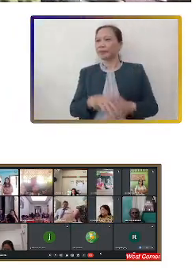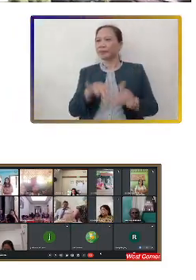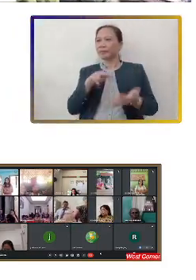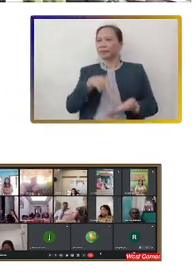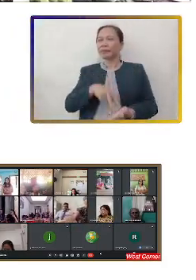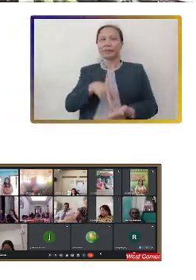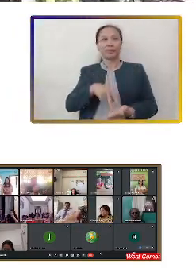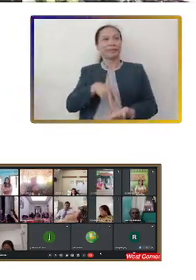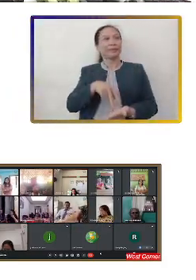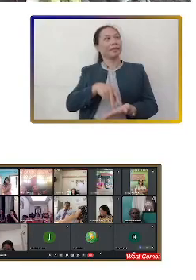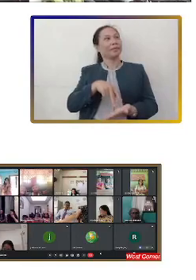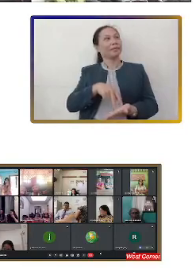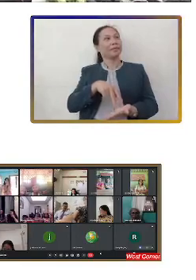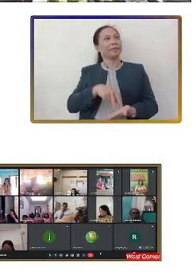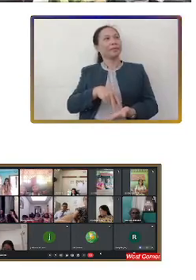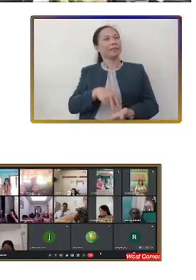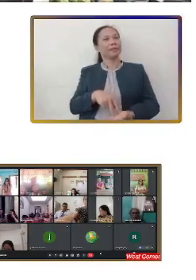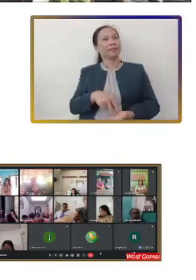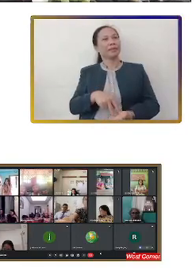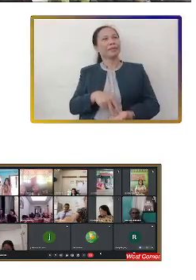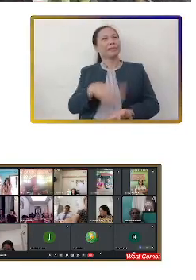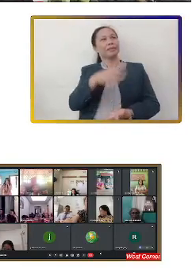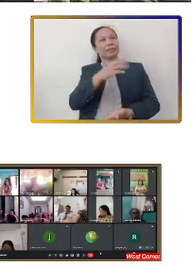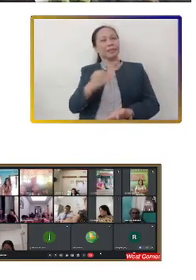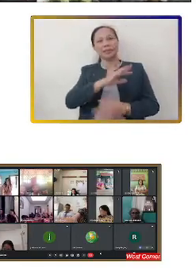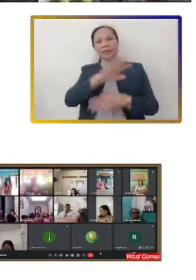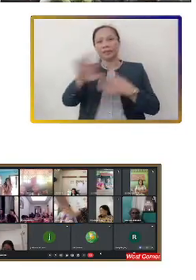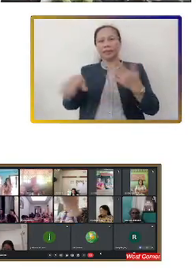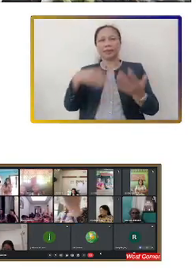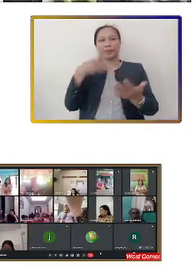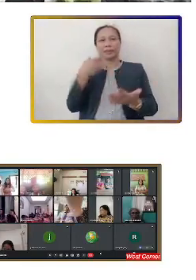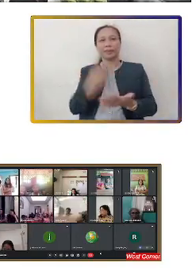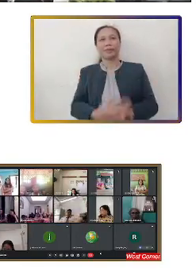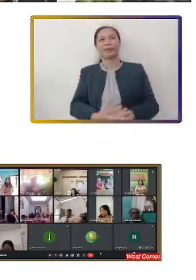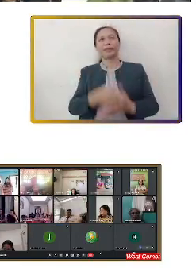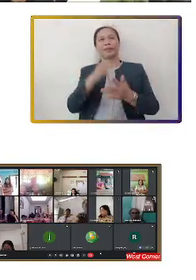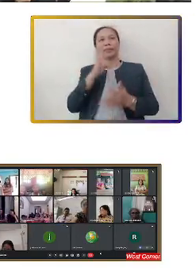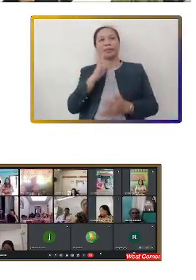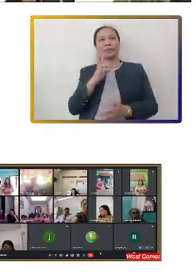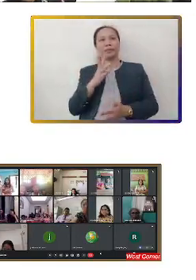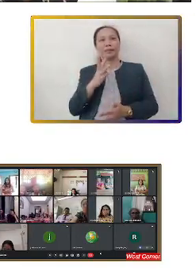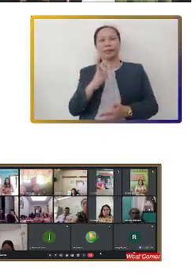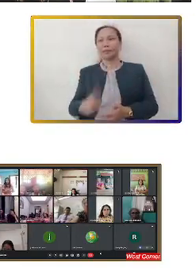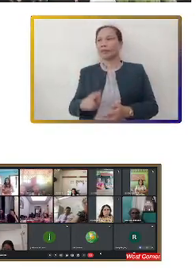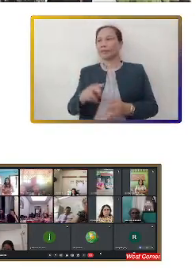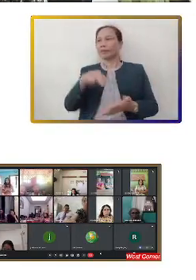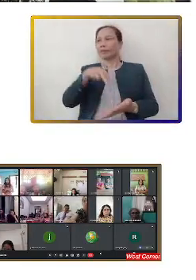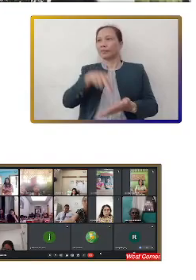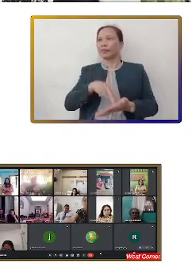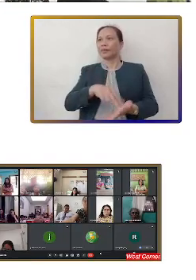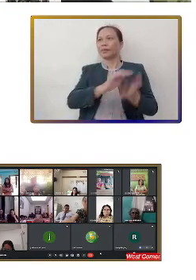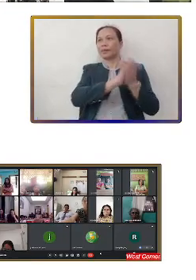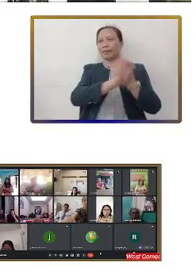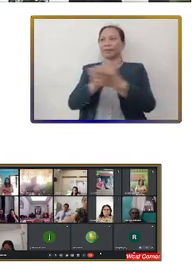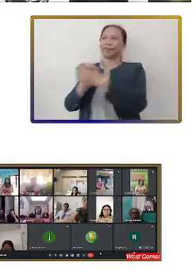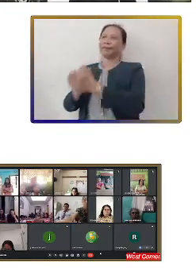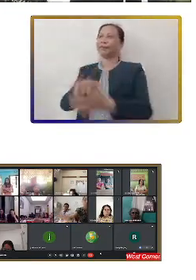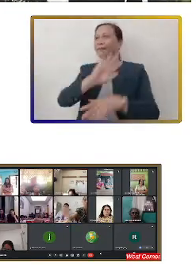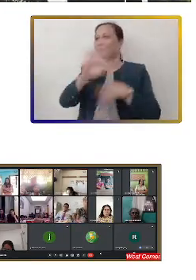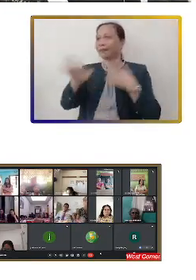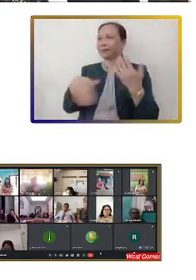standing po. Manatili po kayo nakatayo. Tatayo rin po kami lahat. And let us shake hands with our first-time